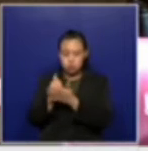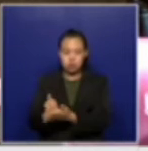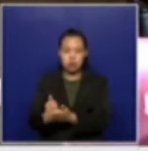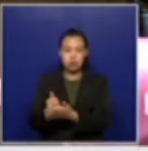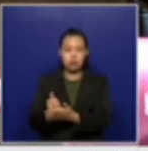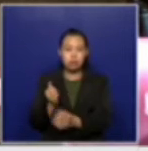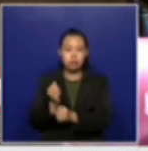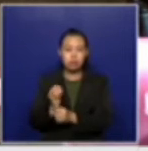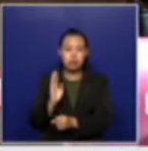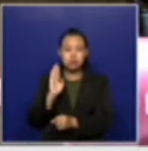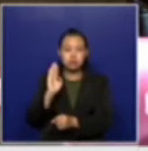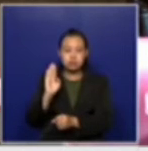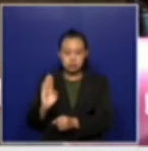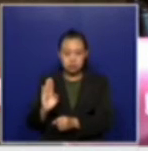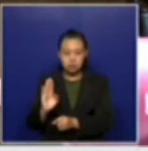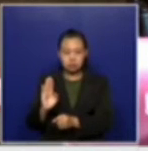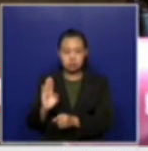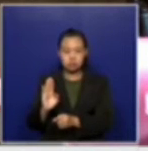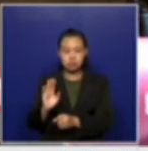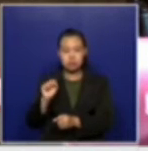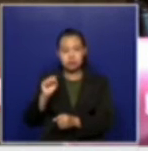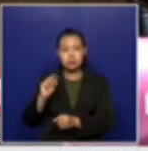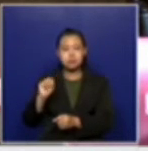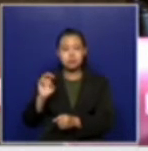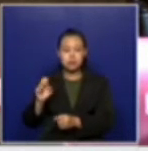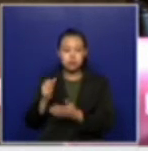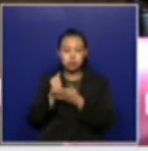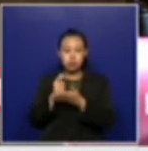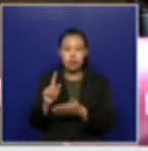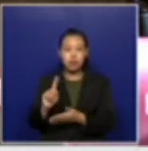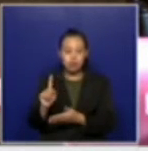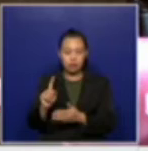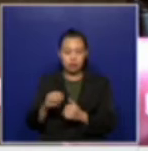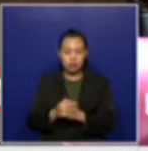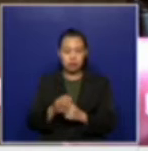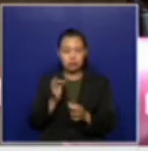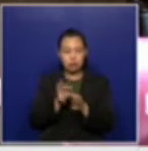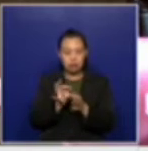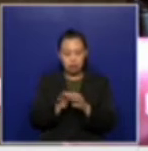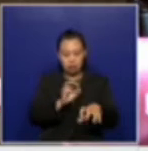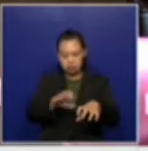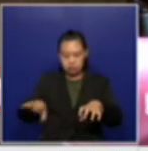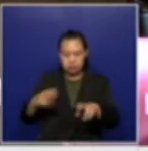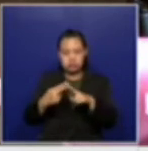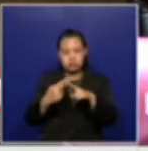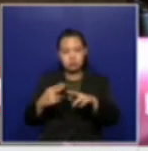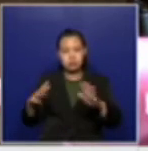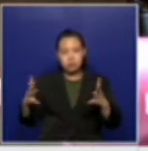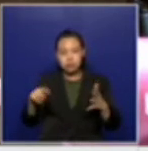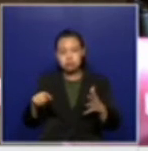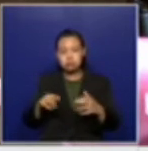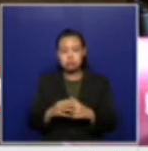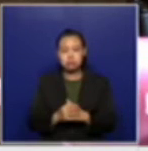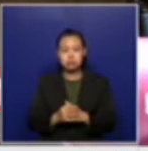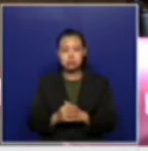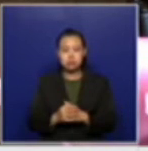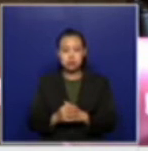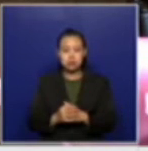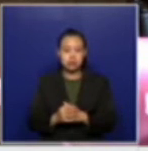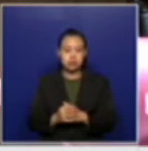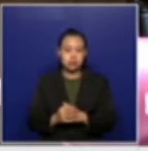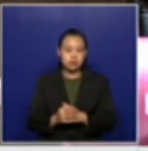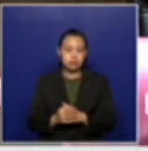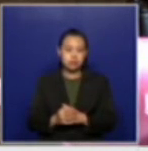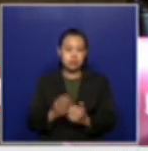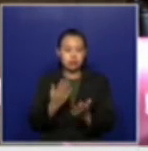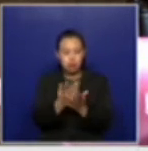ที่เป็นนอนแบงค์ในวงเงิน 80,000 ล้านสิ่งเหล่านี้เป็นการเอื้อประโยชน์และกระทืบซ้ำคนจนครับ